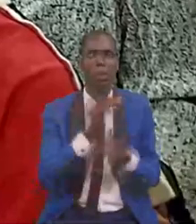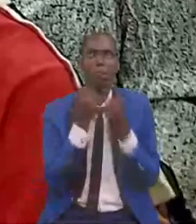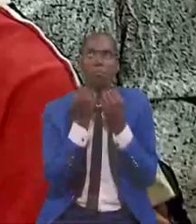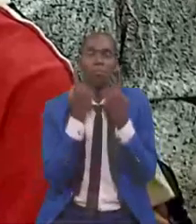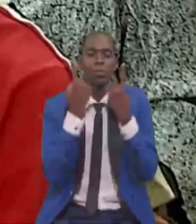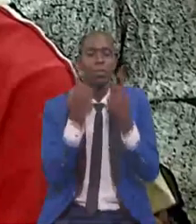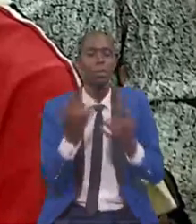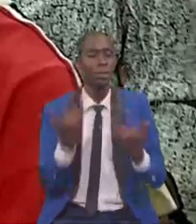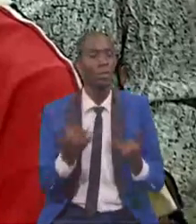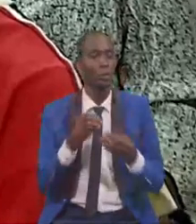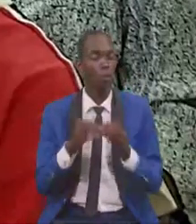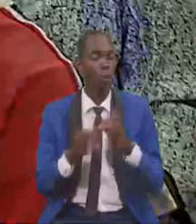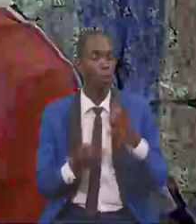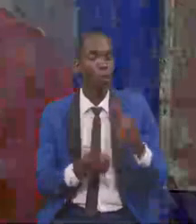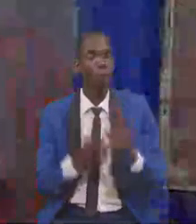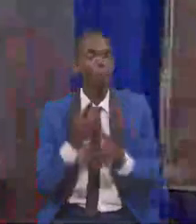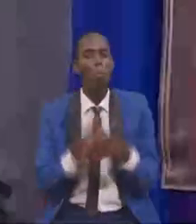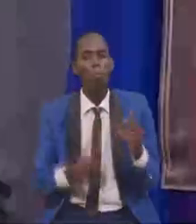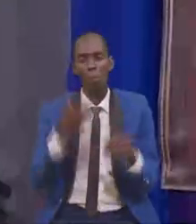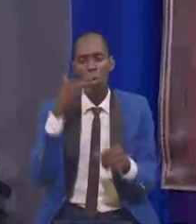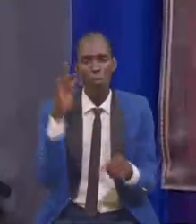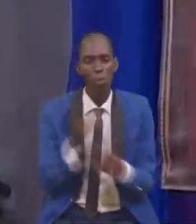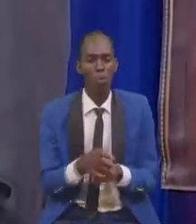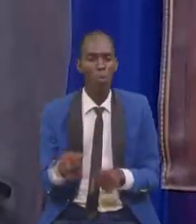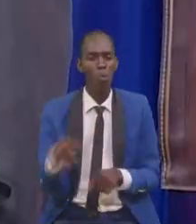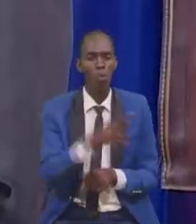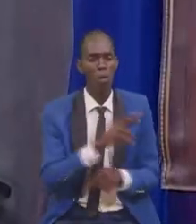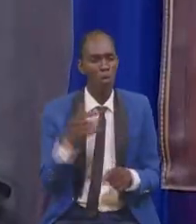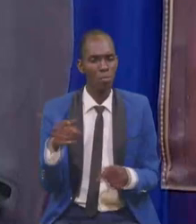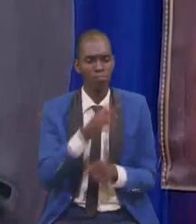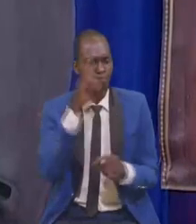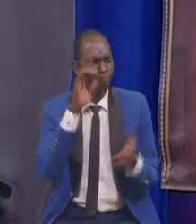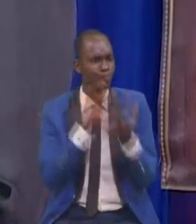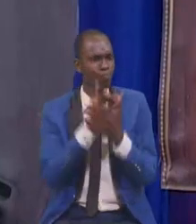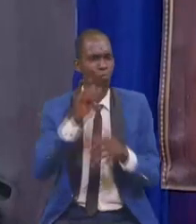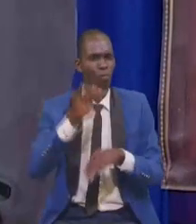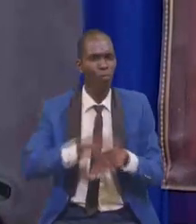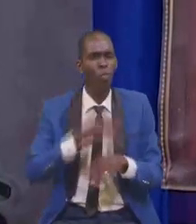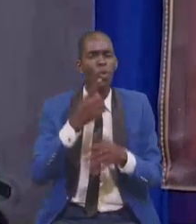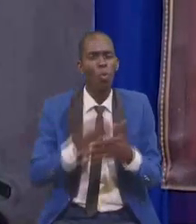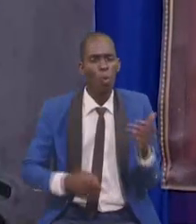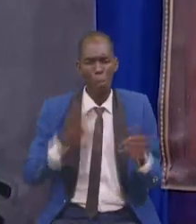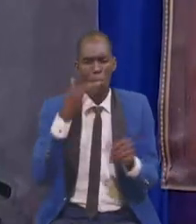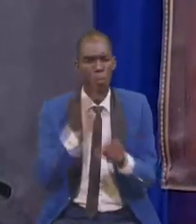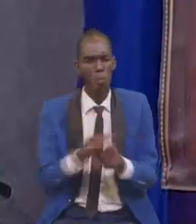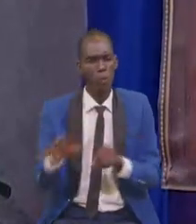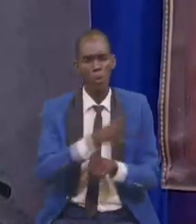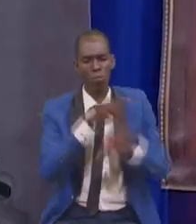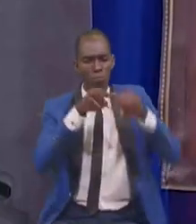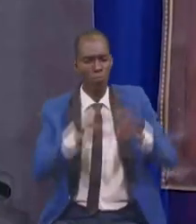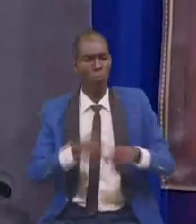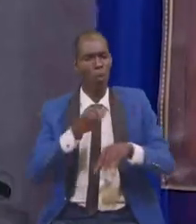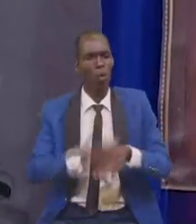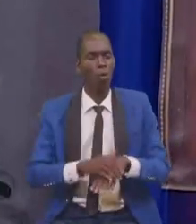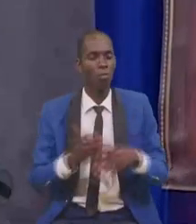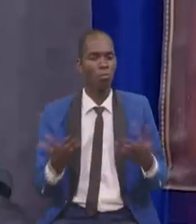étonnement. Premier point, sur quelle promesse se tenait sera-t-il? Alors, sur quelle